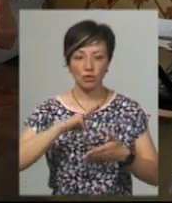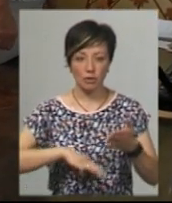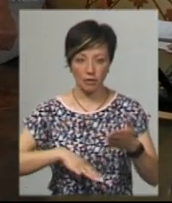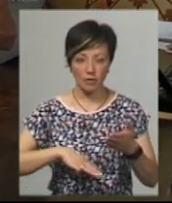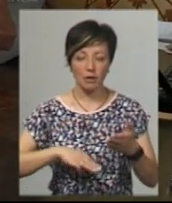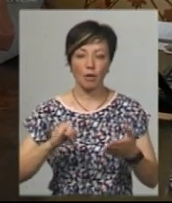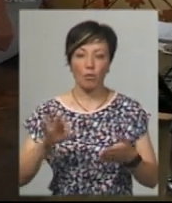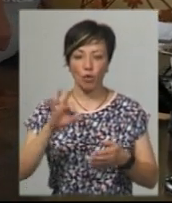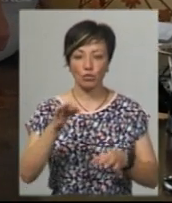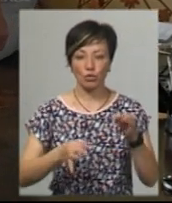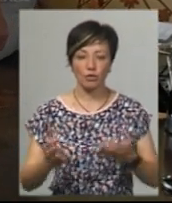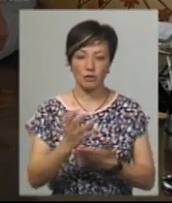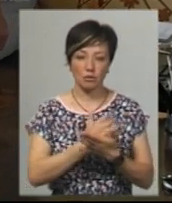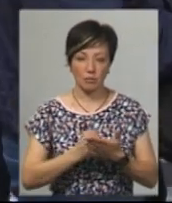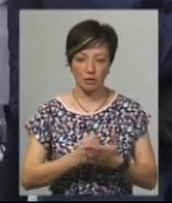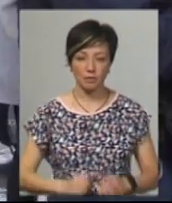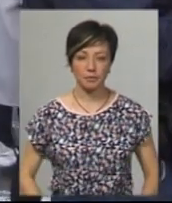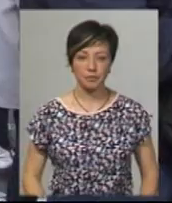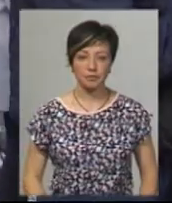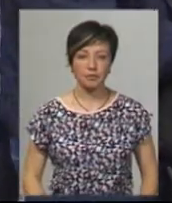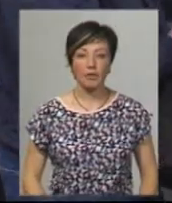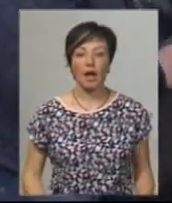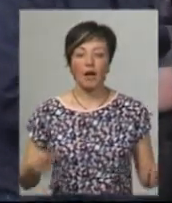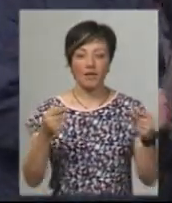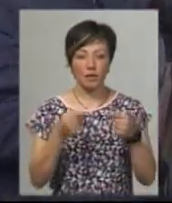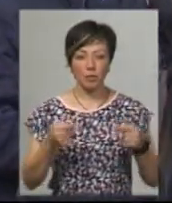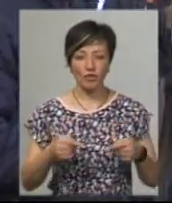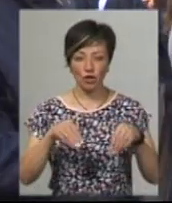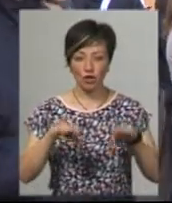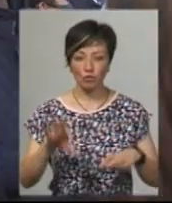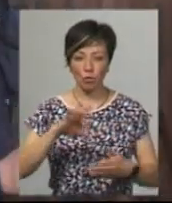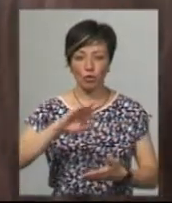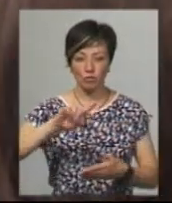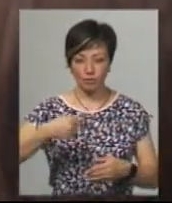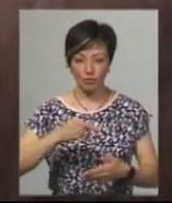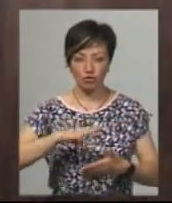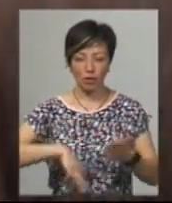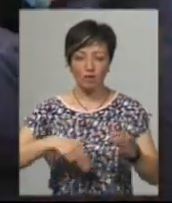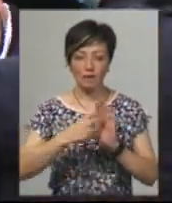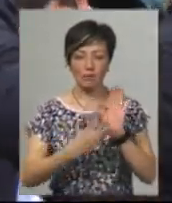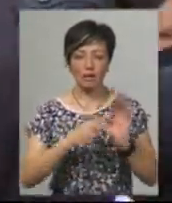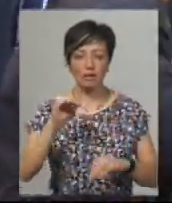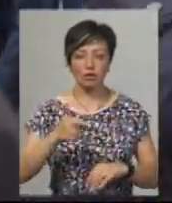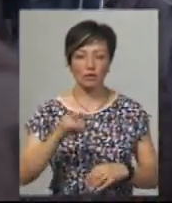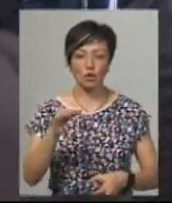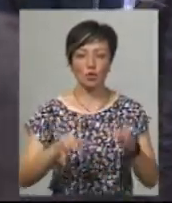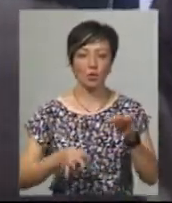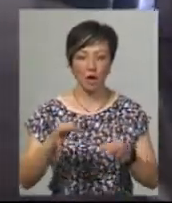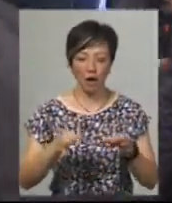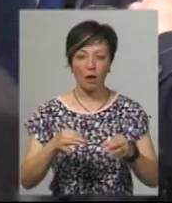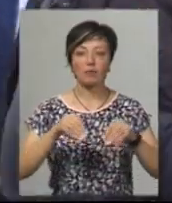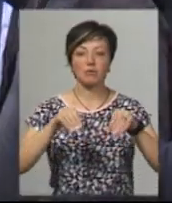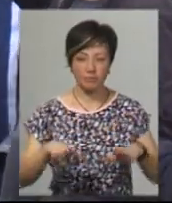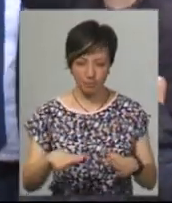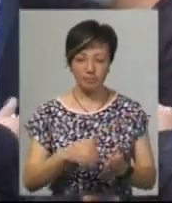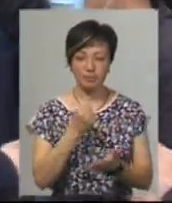звіт в сумі 420 гривень 40 копійок. Відповідні рішення про стягнення штрафу у розмірі 17 тисяч гривень суддя Надія Салоїд